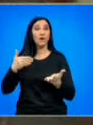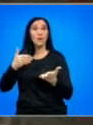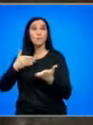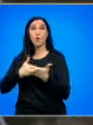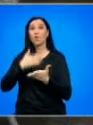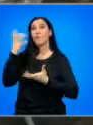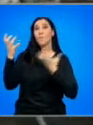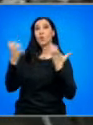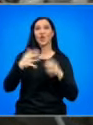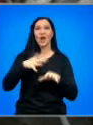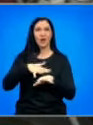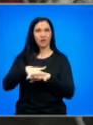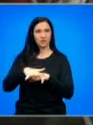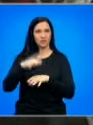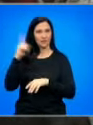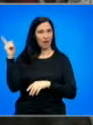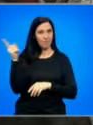противопожарната система.